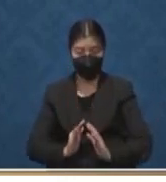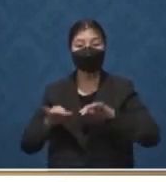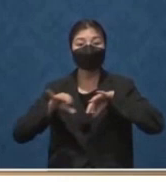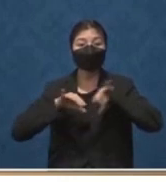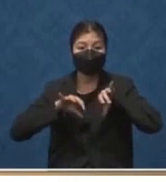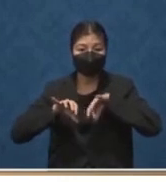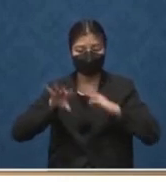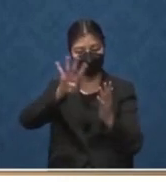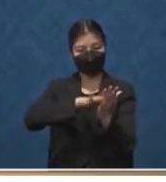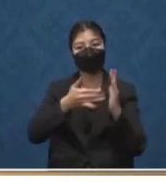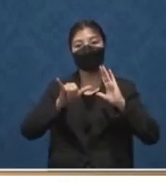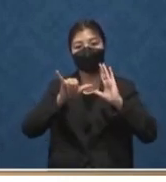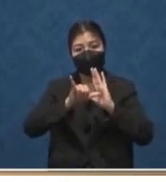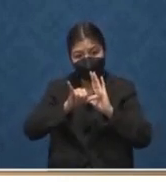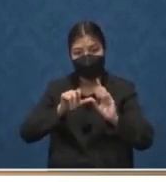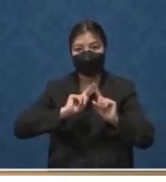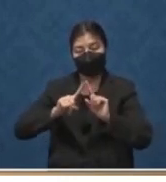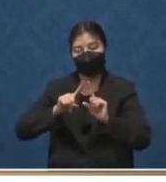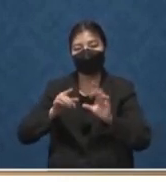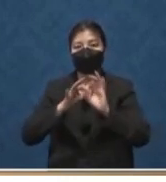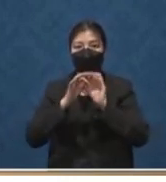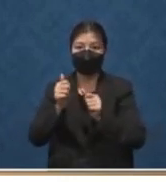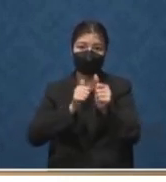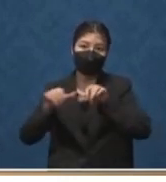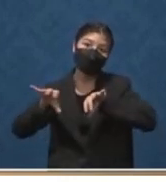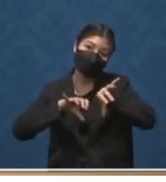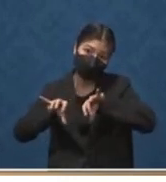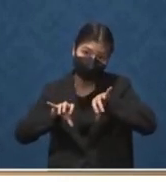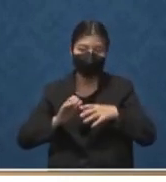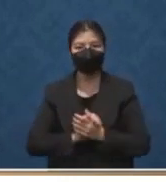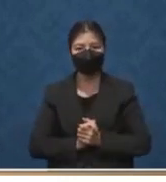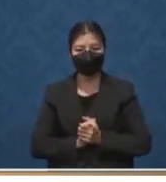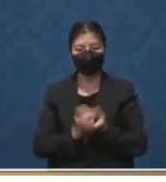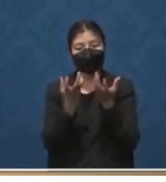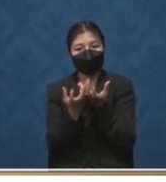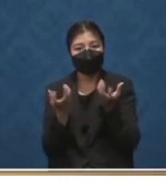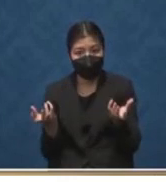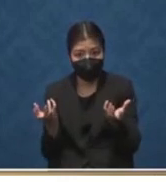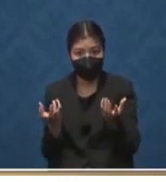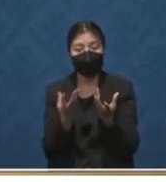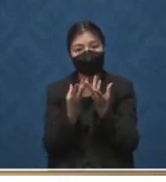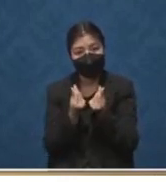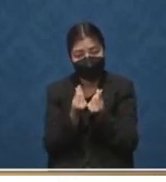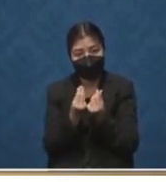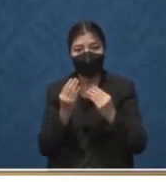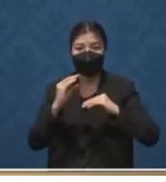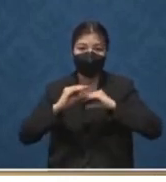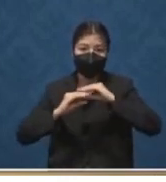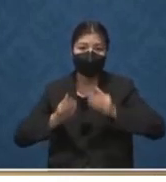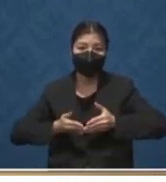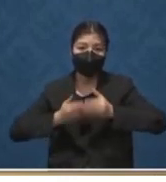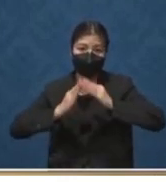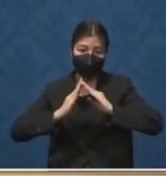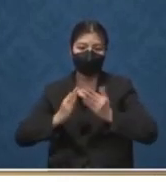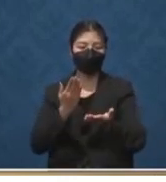งานยตษาสรรษุษคามสามารใการแ่งขันในหมวดข้าคุุภัณฑ์ที่ดแลเสีng ขอสร้างข้าเบ